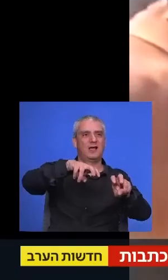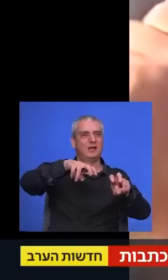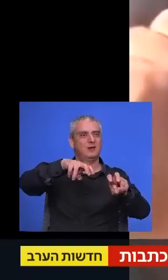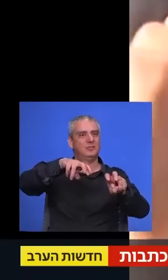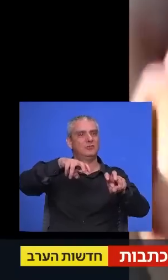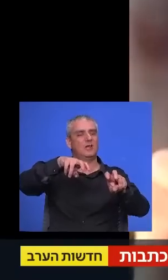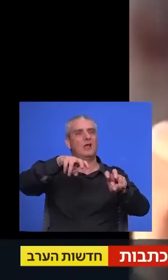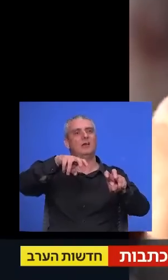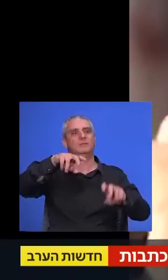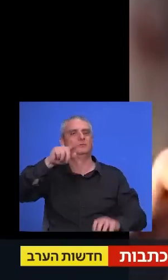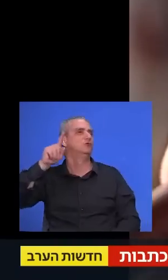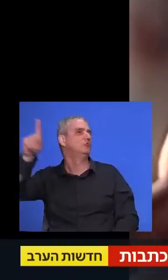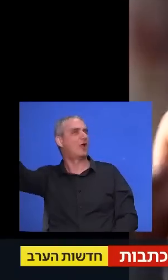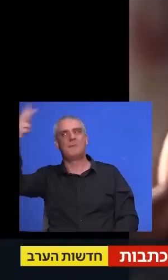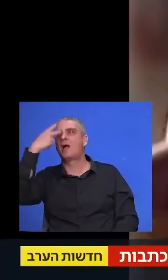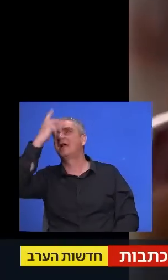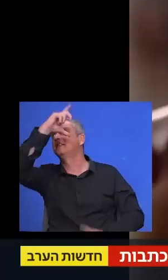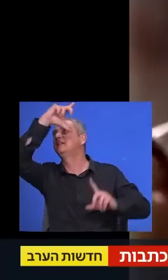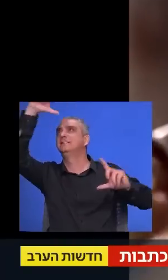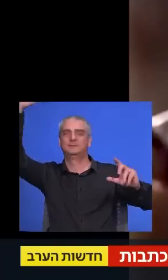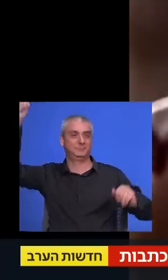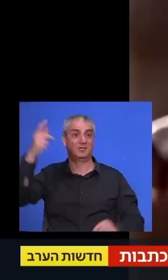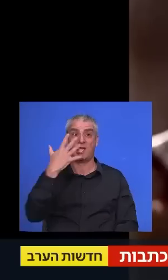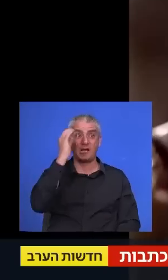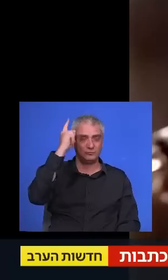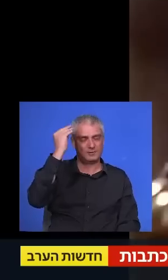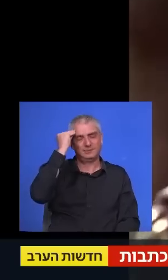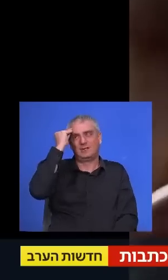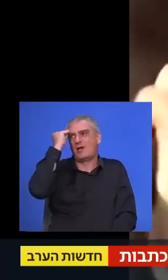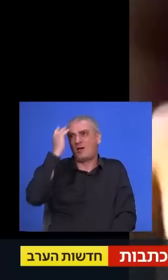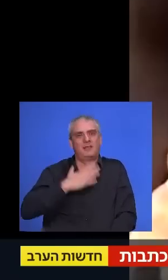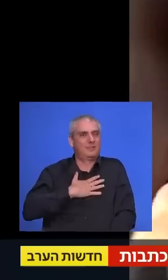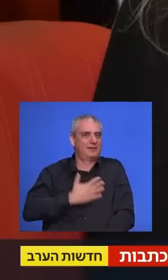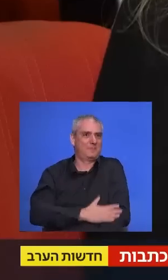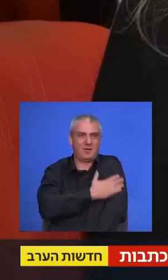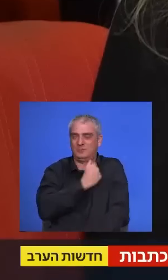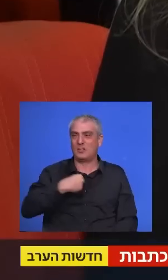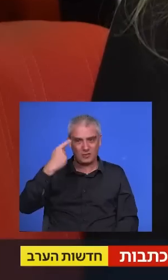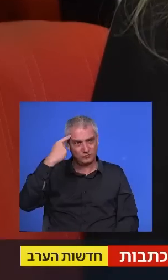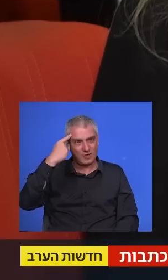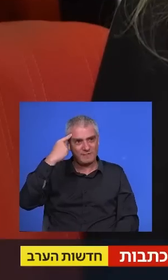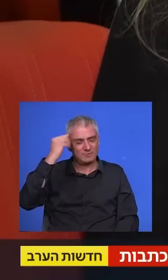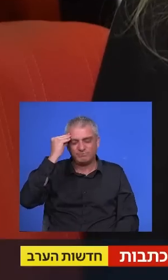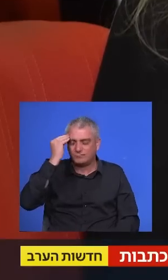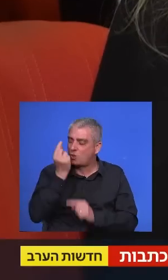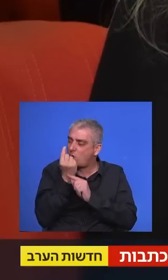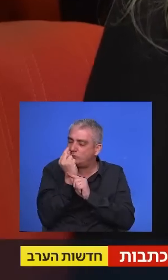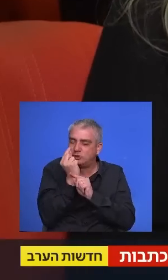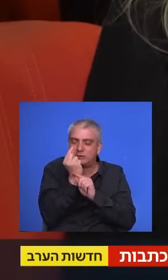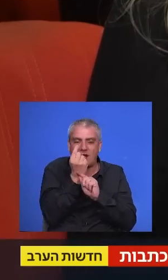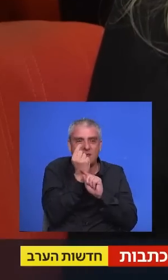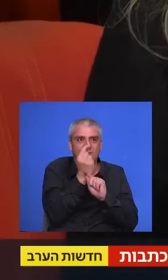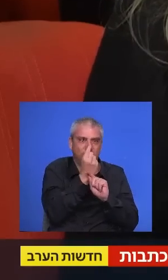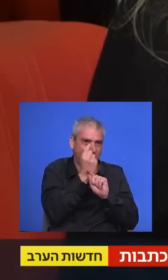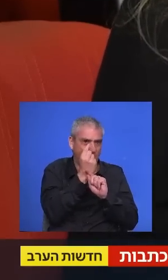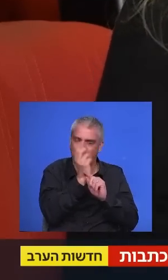עכשיו. 50 שנה זה זיכרון מרגש. אני חושבת שאני אזכור כל שנייה ושנייה